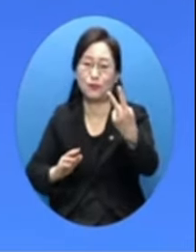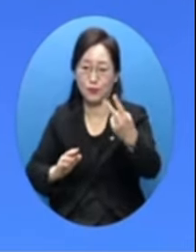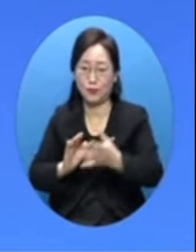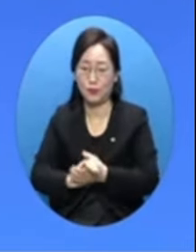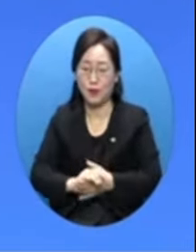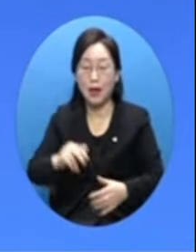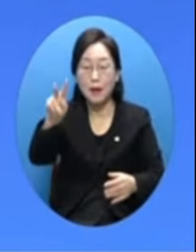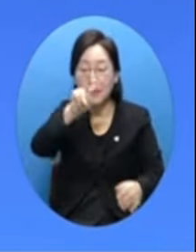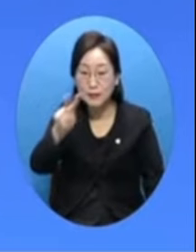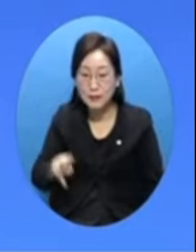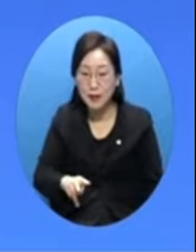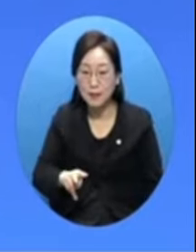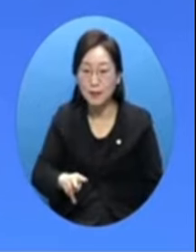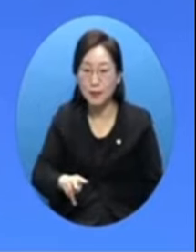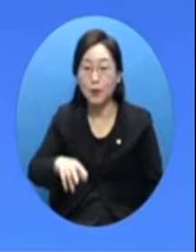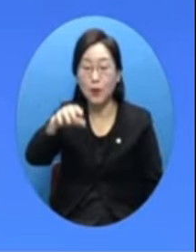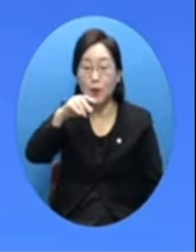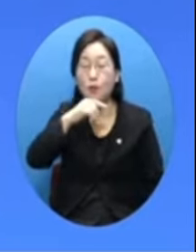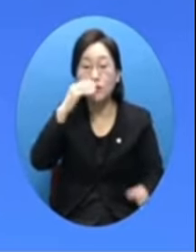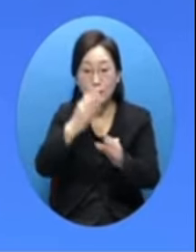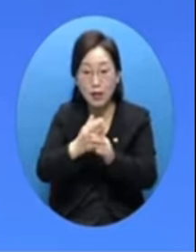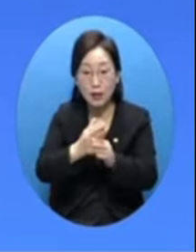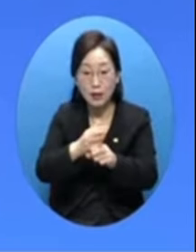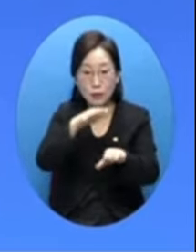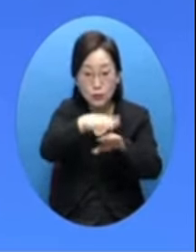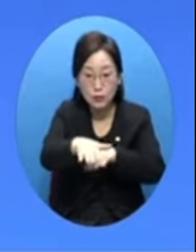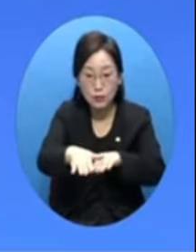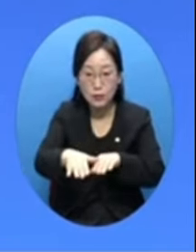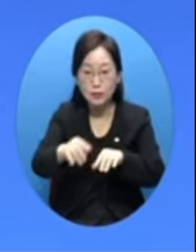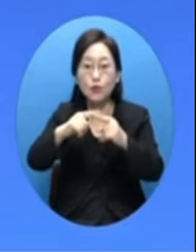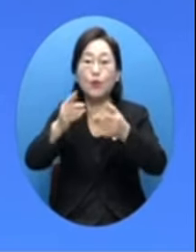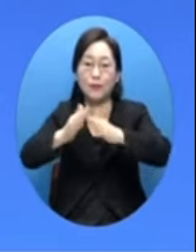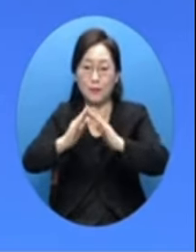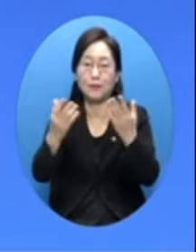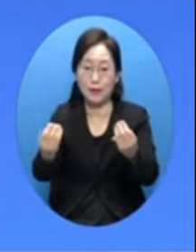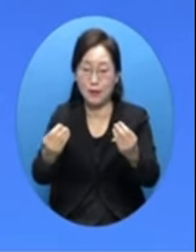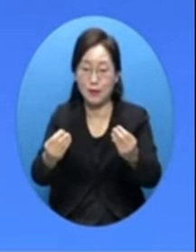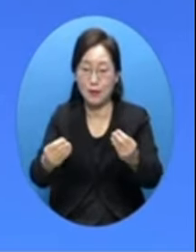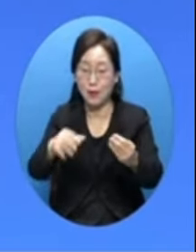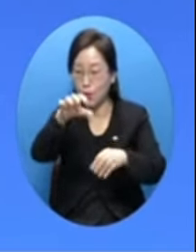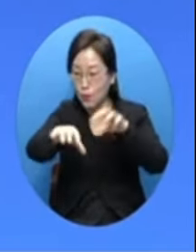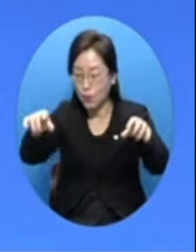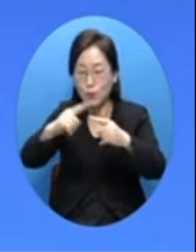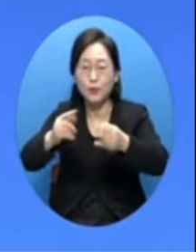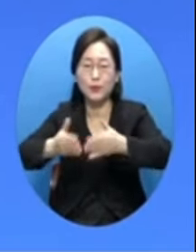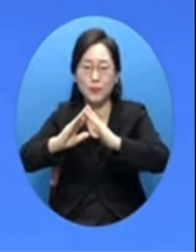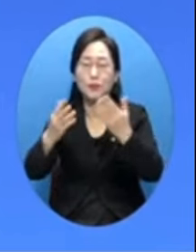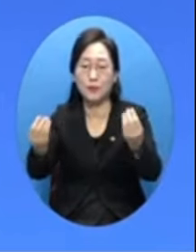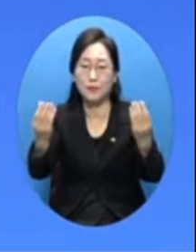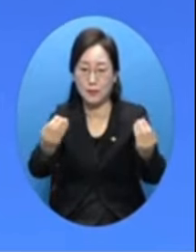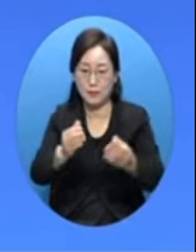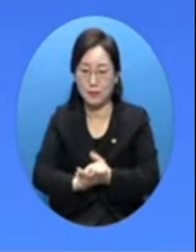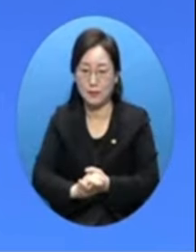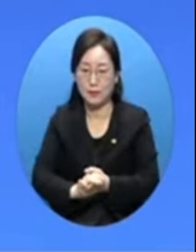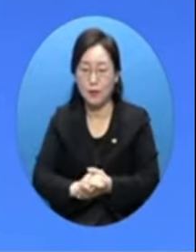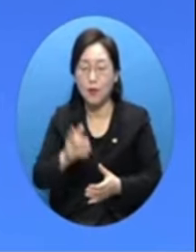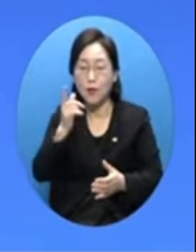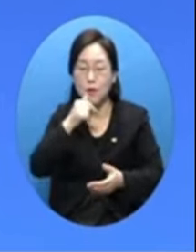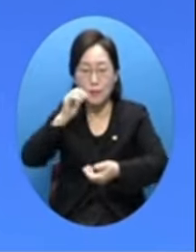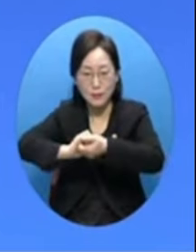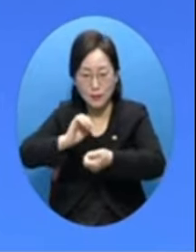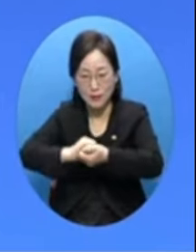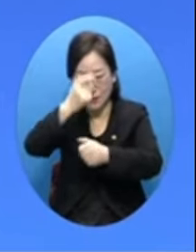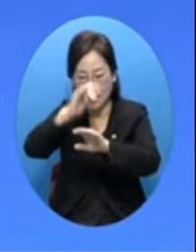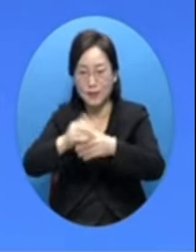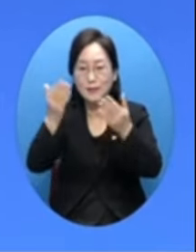베트남 그 공산 고에도 그 공장 안에 교회가 쓰고 모든 곳에 교회가 서서 월마다 예배를 드리고